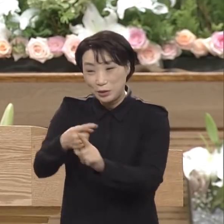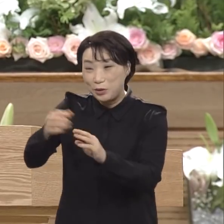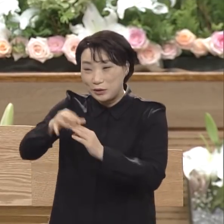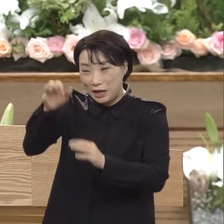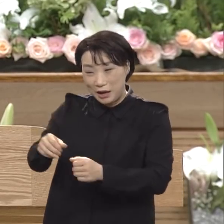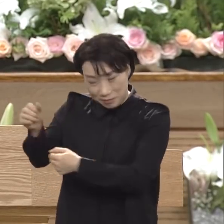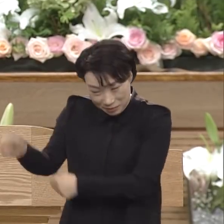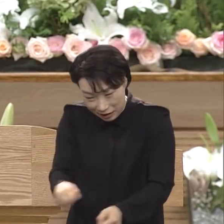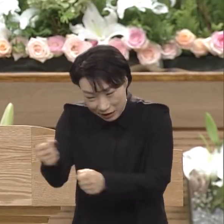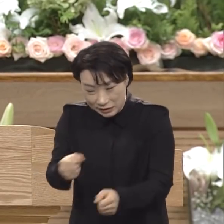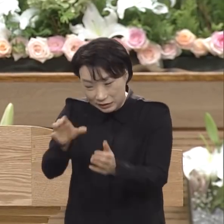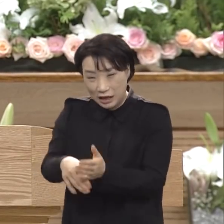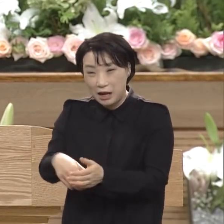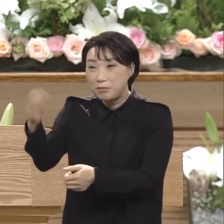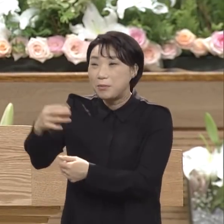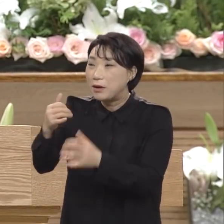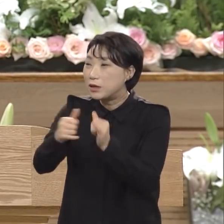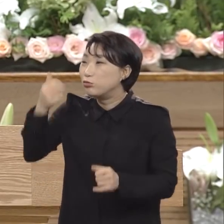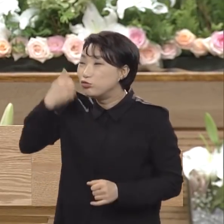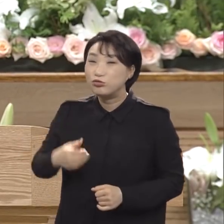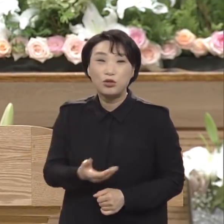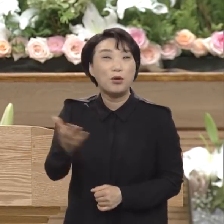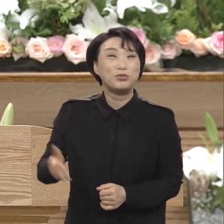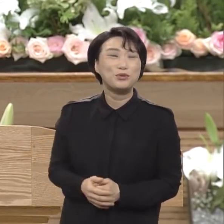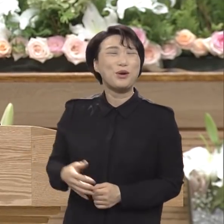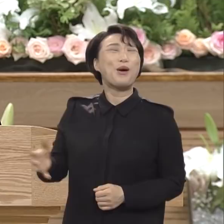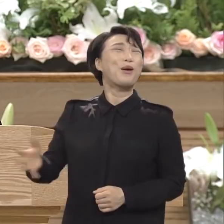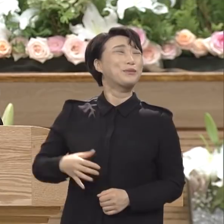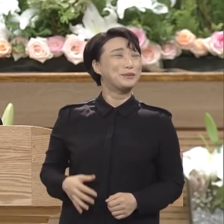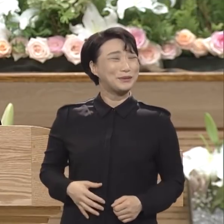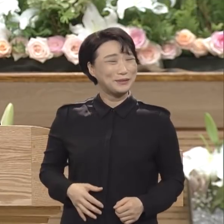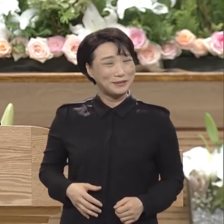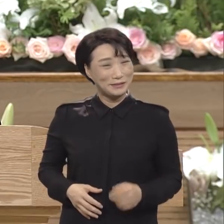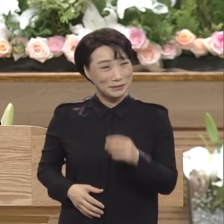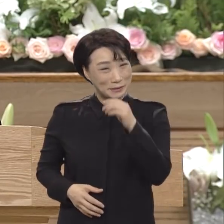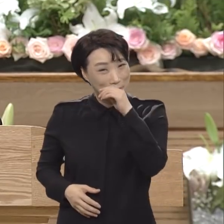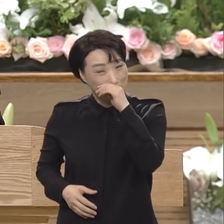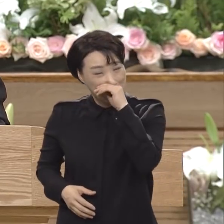누가 핍박하는 사람이 있어요? 들어와서 최소로 누가 핍박합니까?